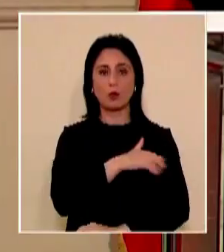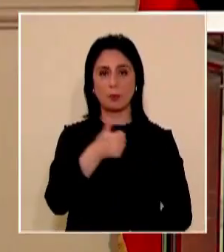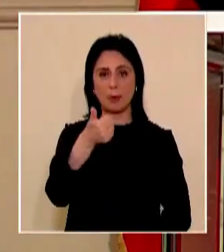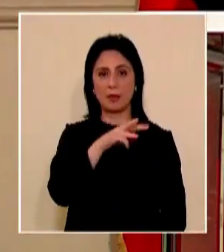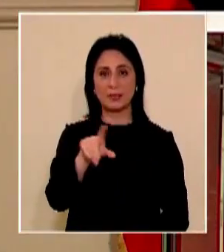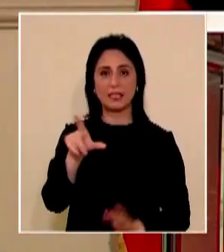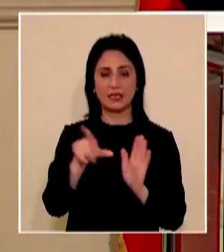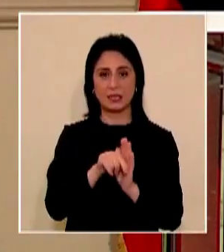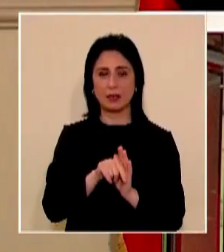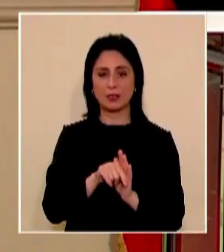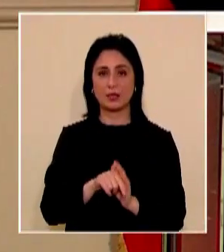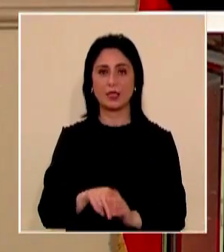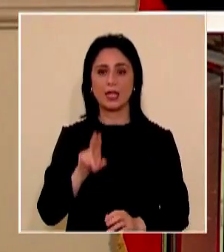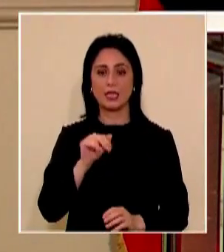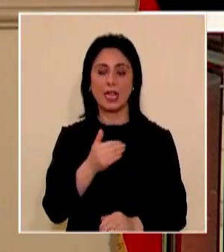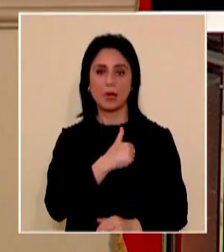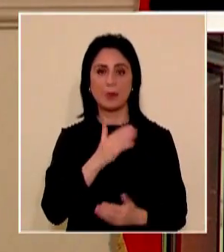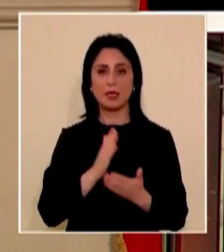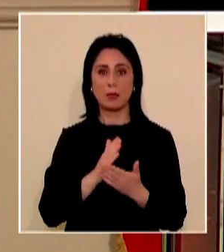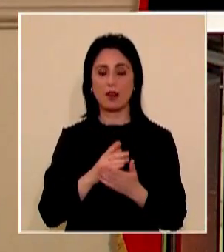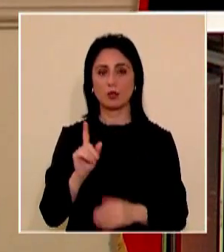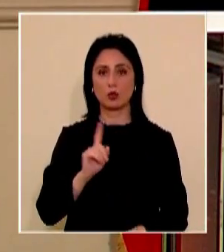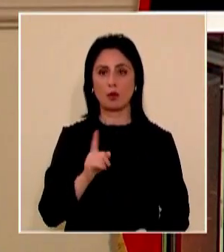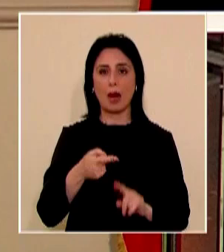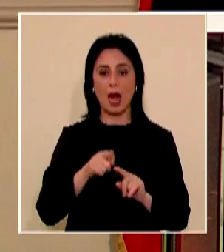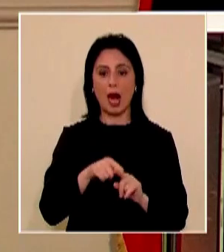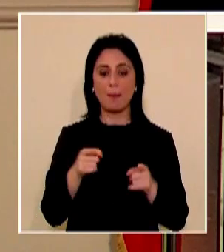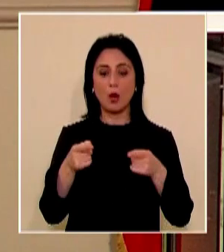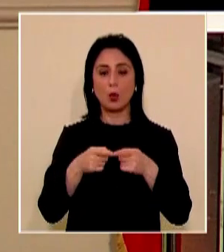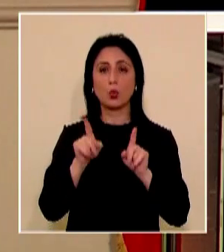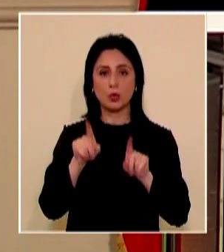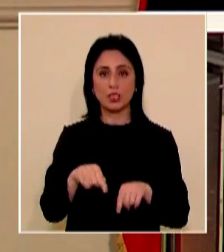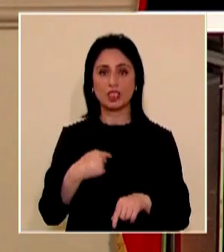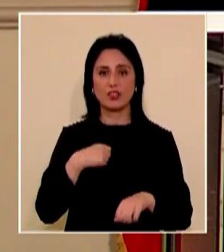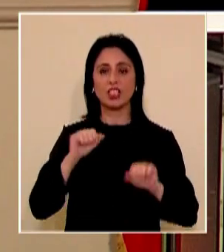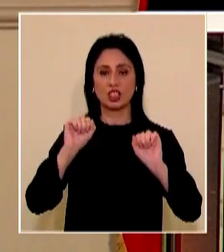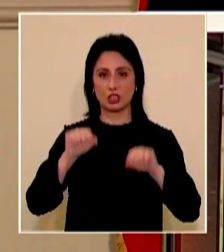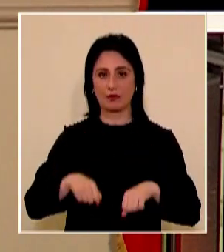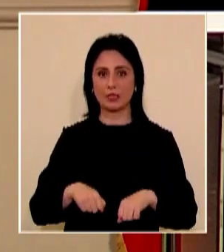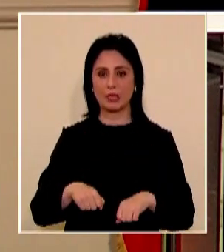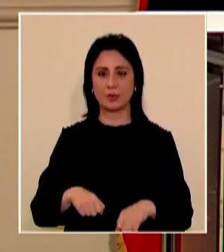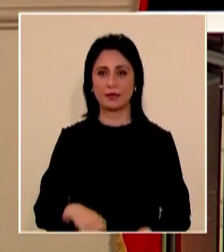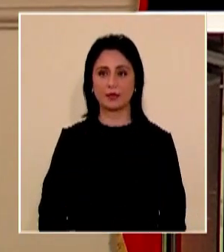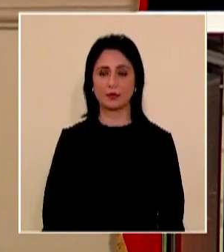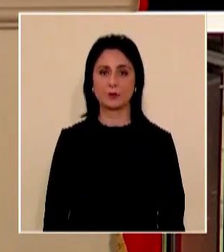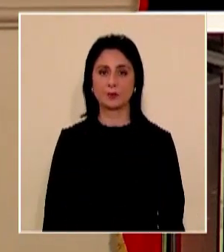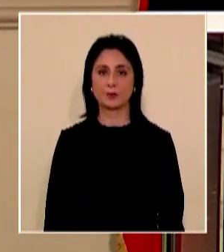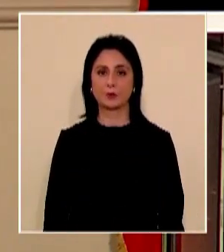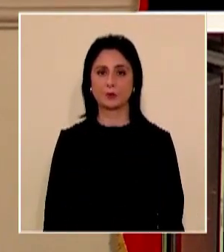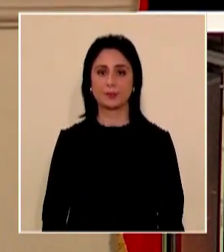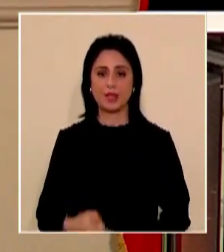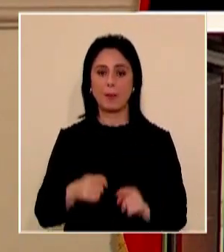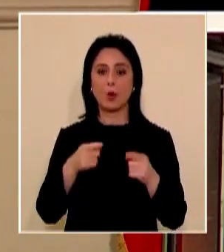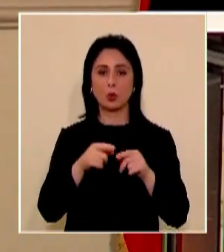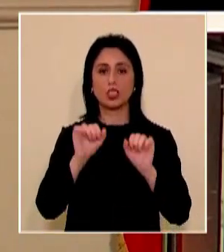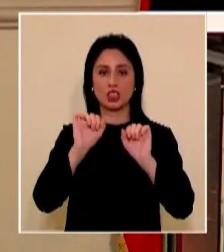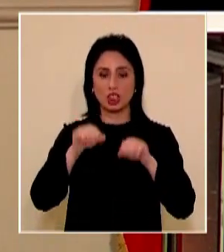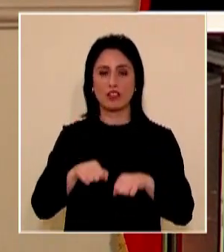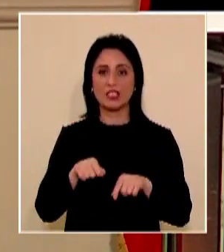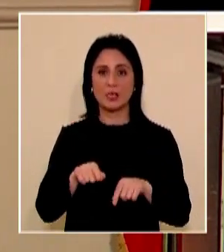premierem. Liczę na to, że tutaj także i pod tym względem będziemy mogli pokazać naszą przyjaźń wobec